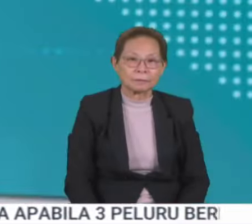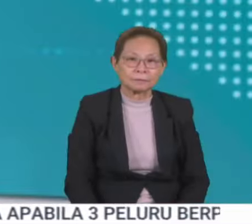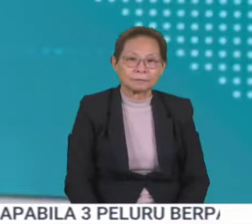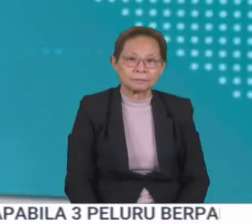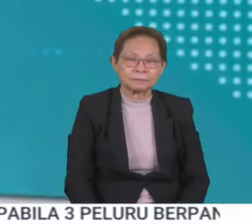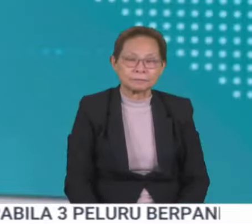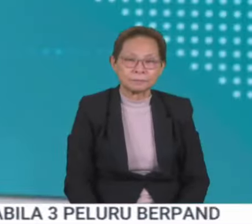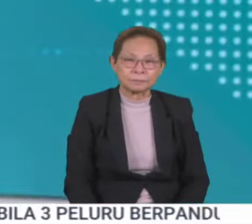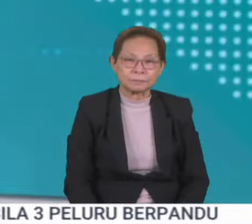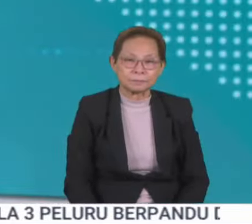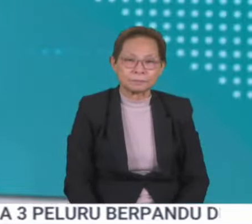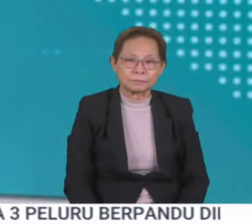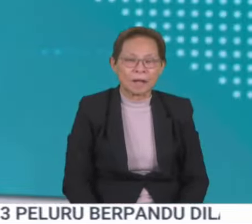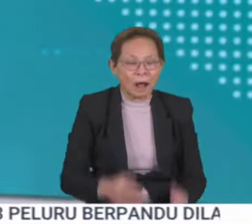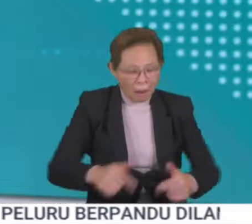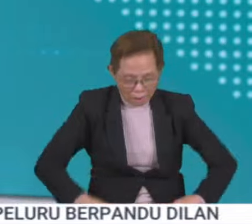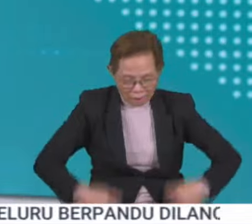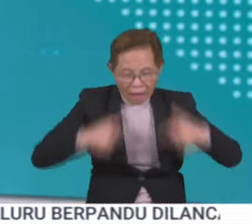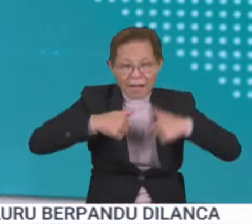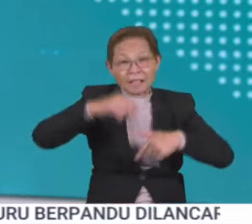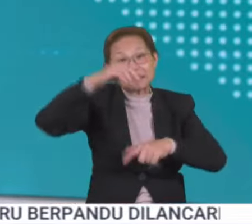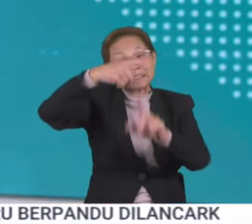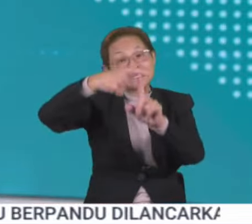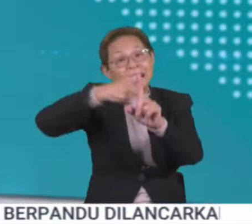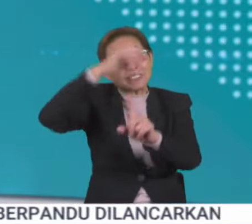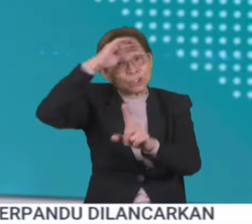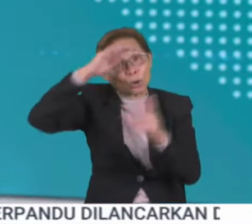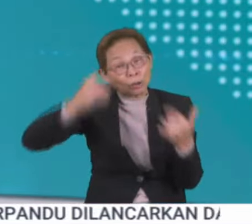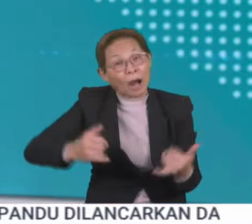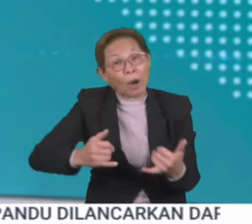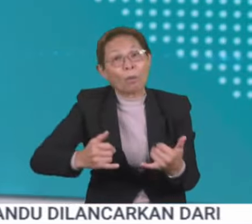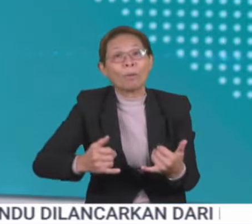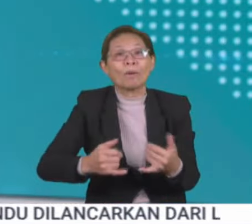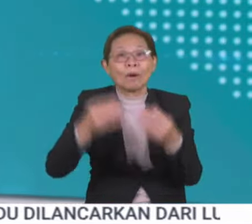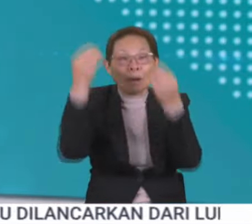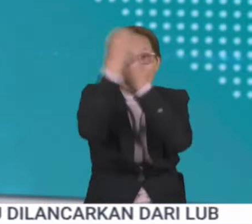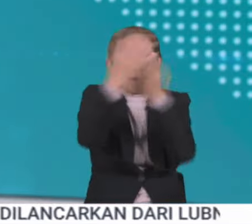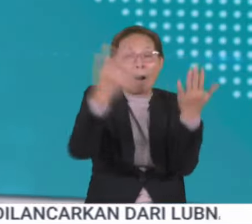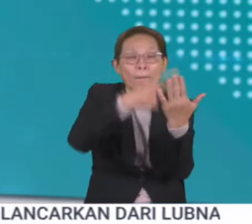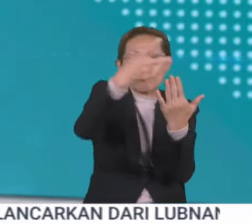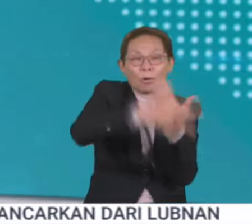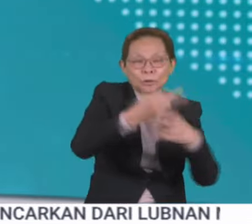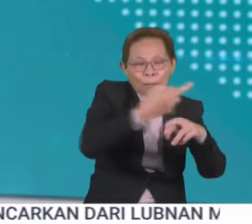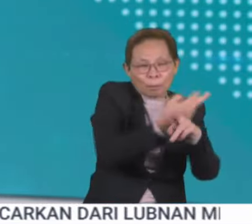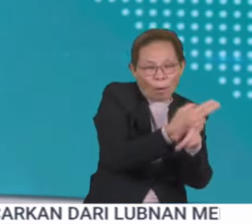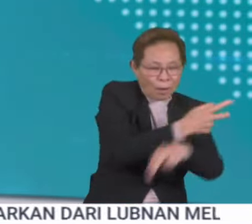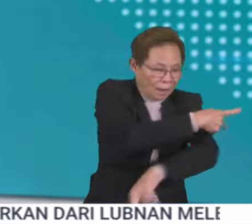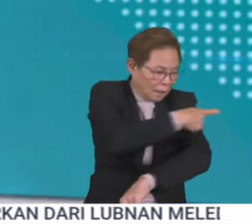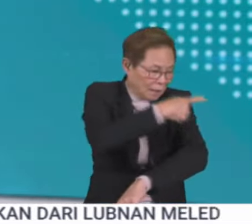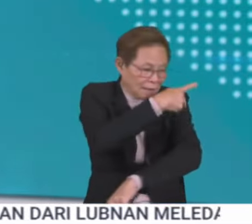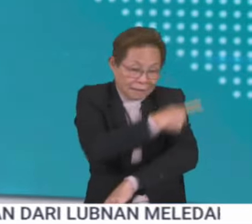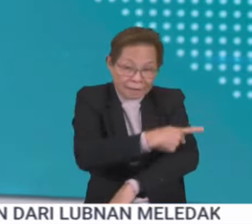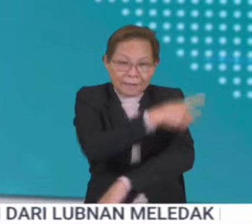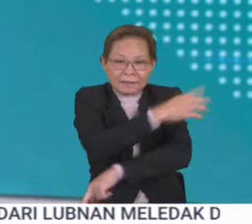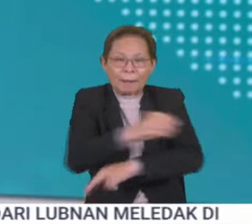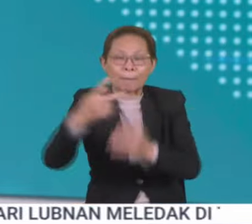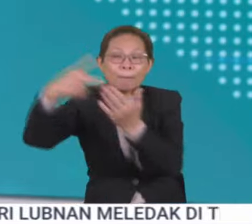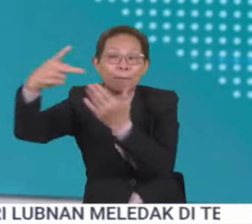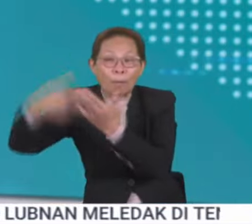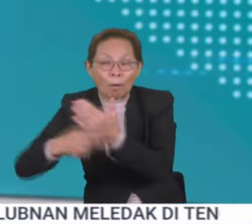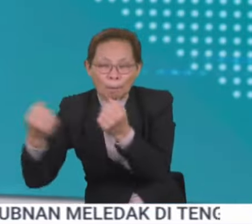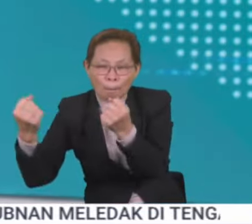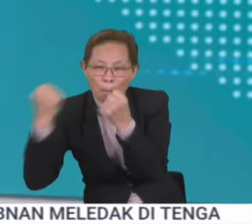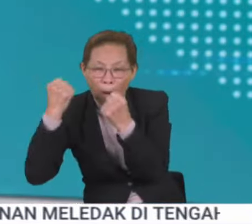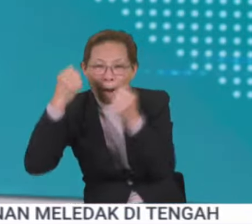keseksaan lintas langsung dari Johor hari ini membawakan perkembangan projek baik pulih klinik kesihatan serta inisiatif